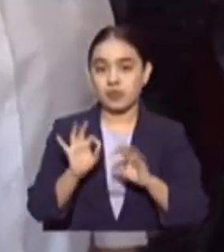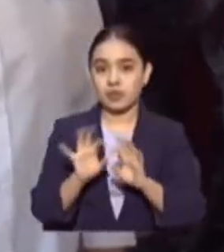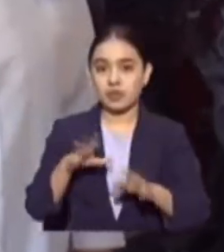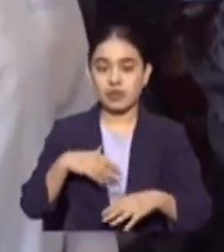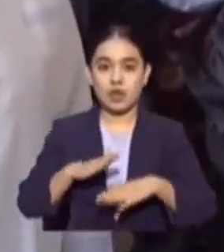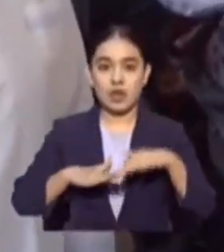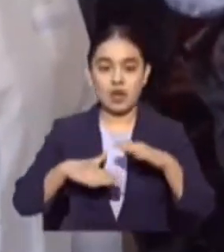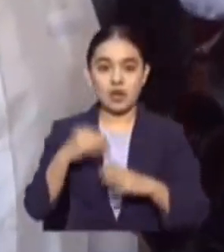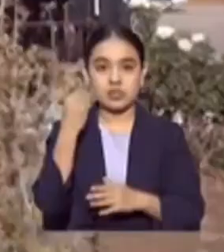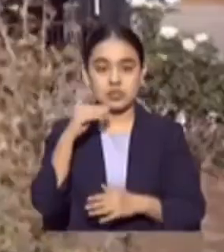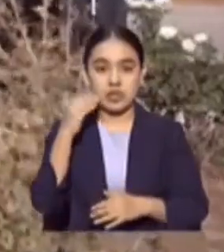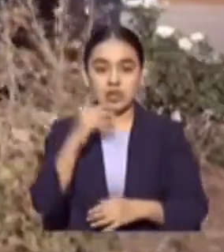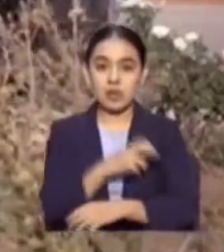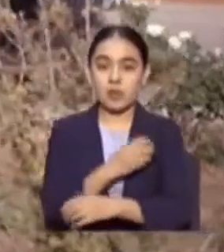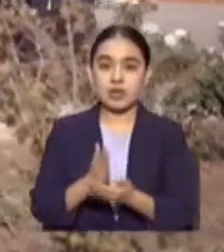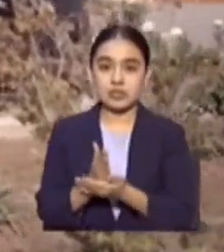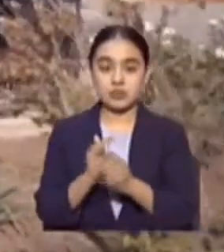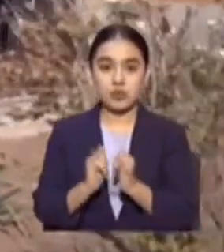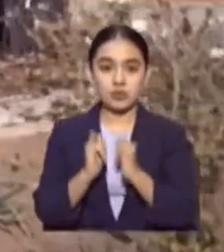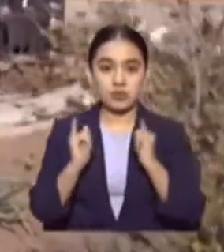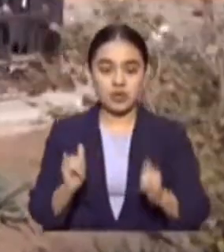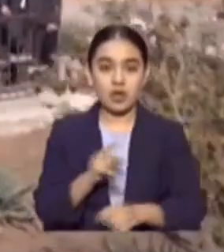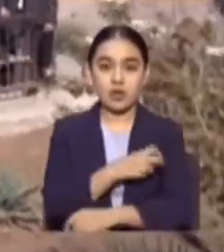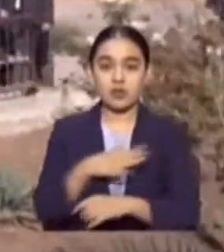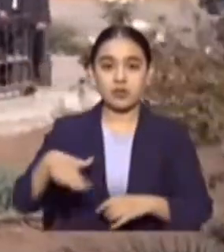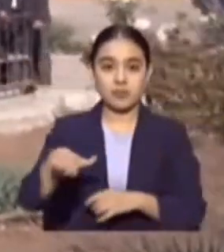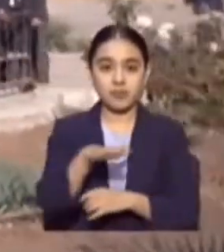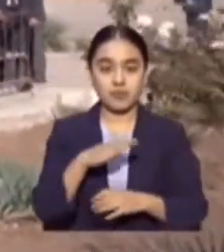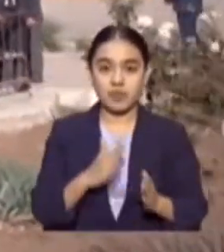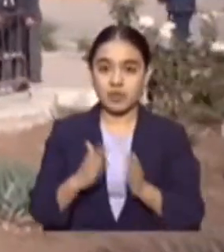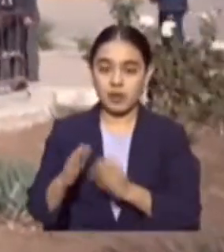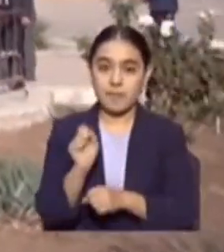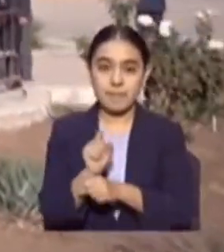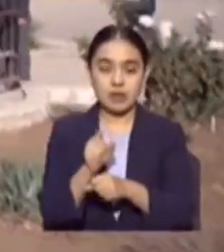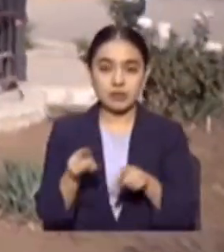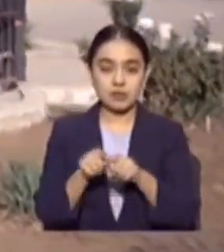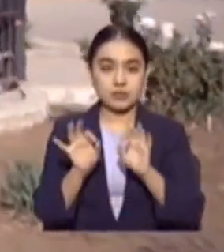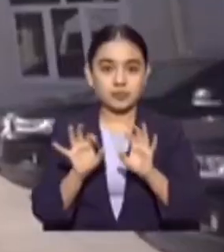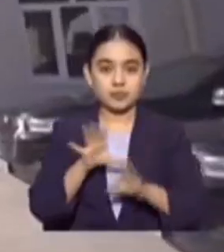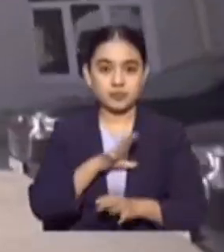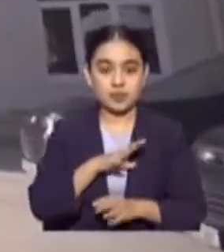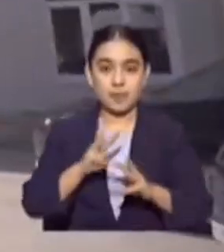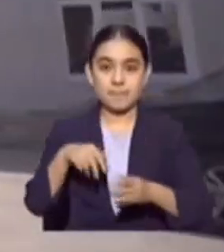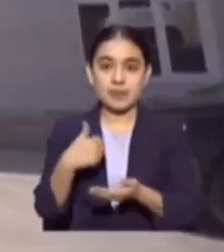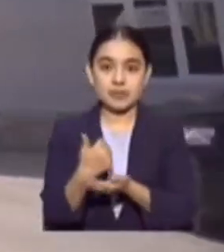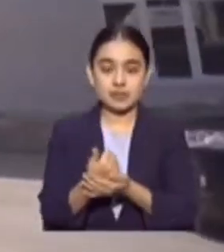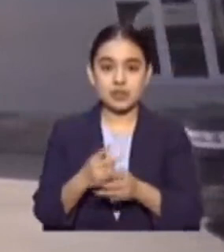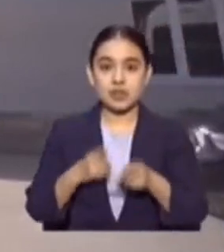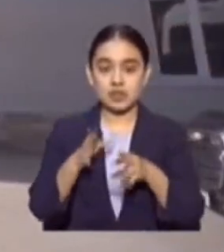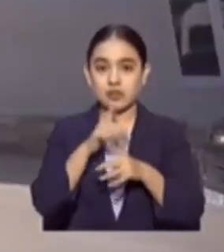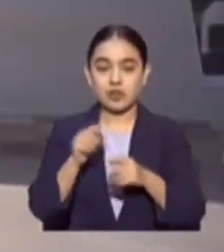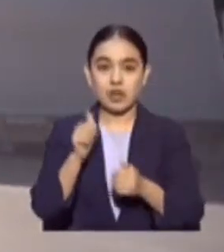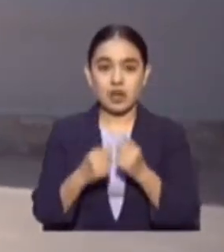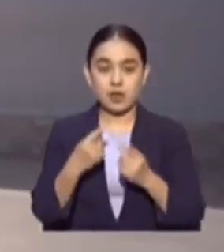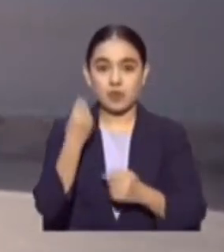chog'ida kadrlar salohiyatini va tibbiy xizmatlar sifatini oshirish, shifoxona atrofini tartibga keltirish masalalari ham aytib o'tildi. Prezidentimiz tashrif davomida